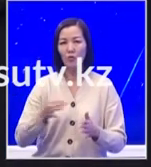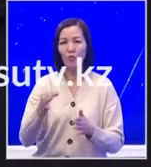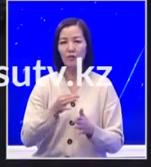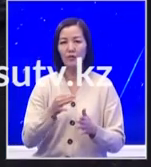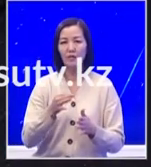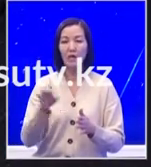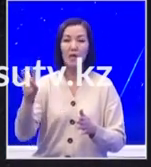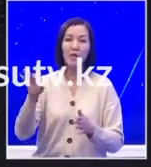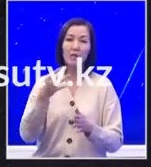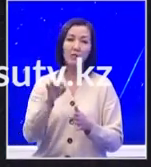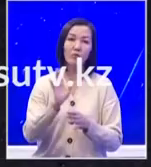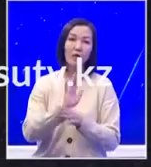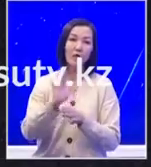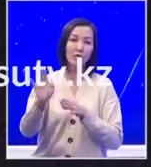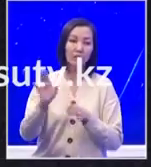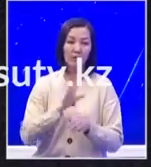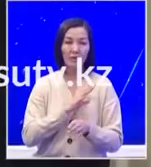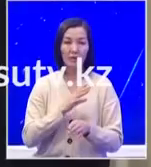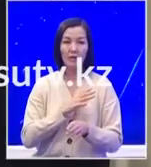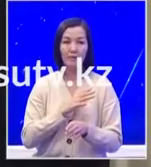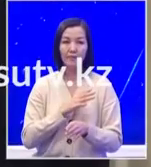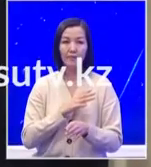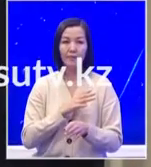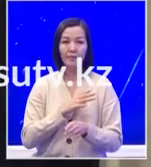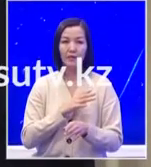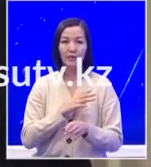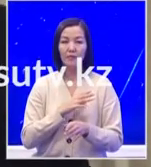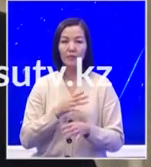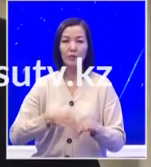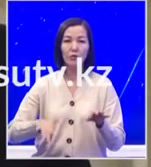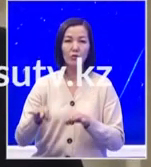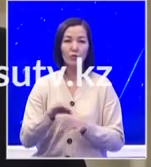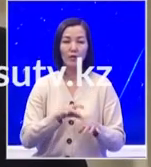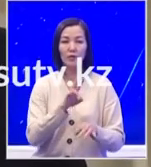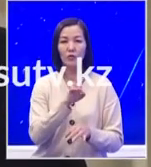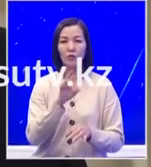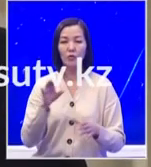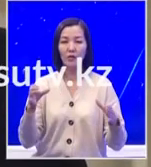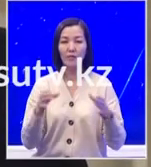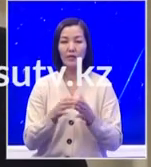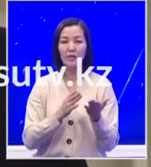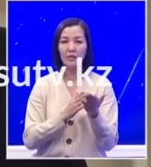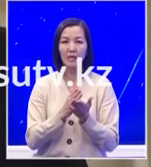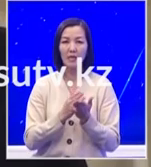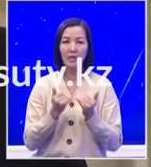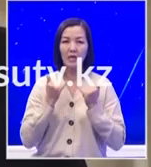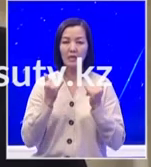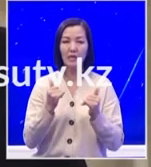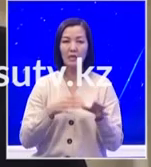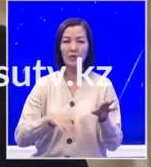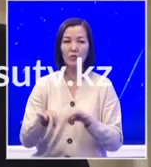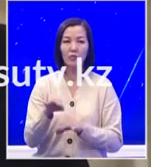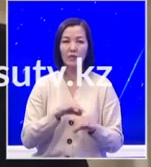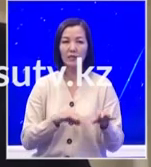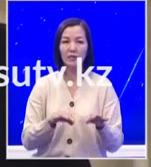жолданды. Ардақтайық деген партиялық жобамыз біздің. Осы Нұр Отан партиясының ардагерлерді ардақтайық жобасы. Бұның аясында